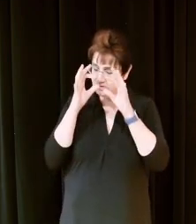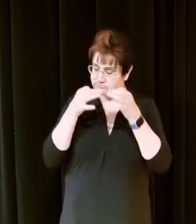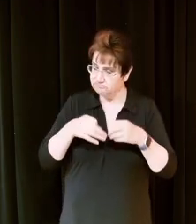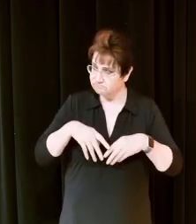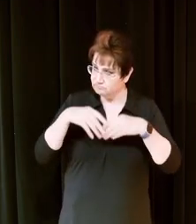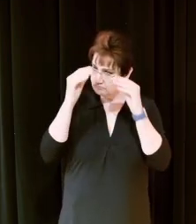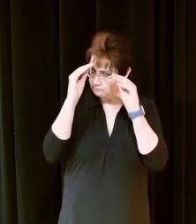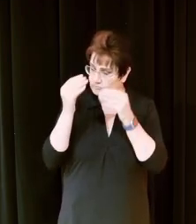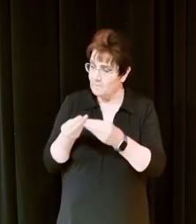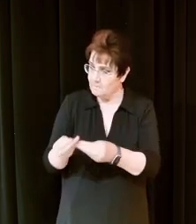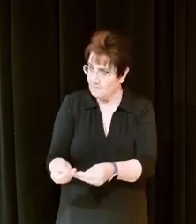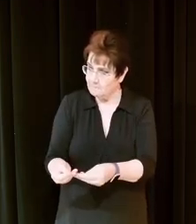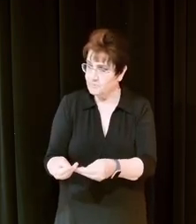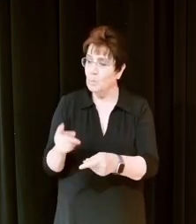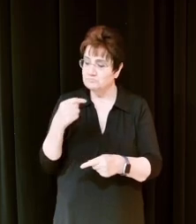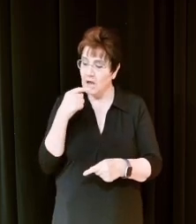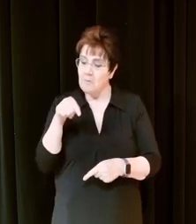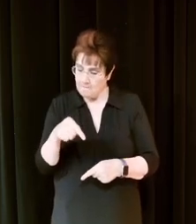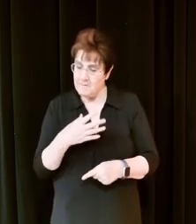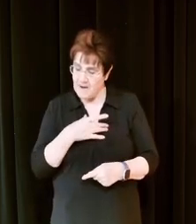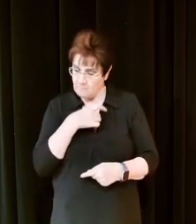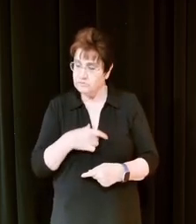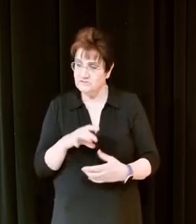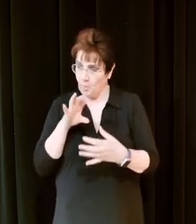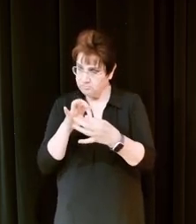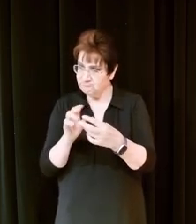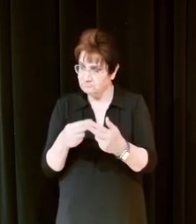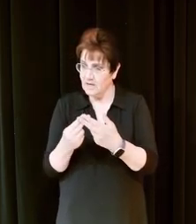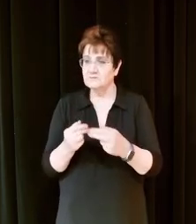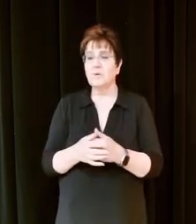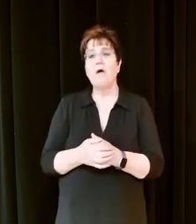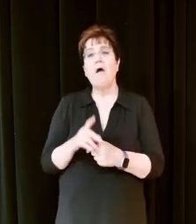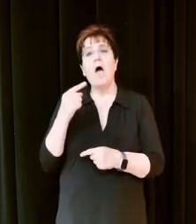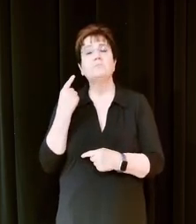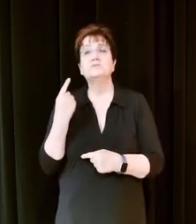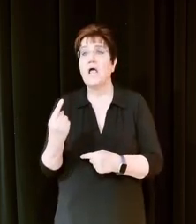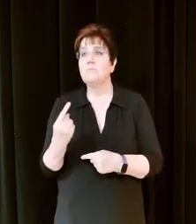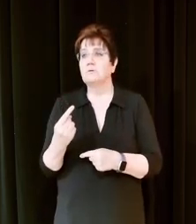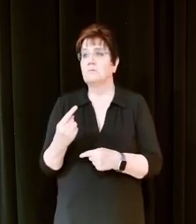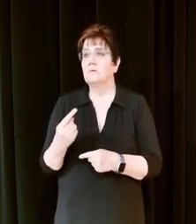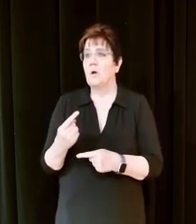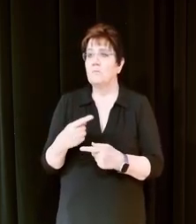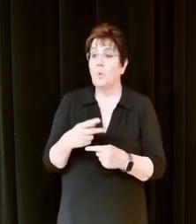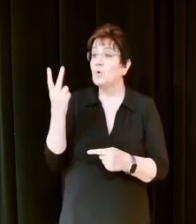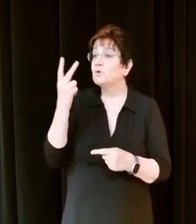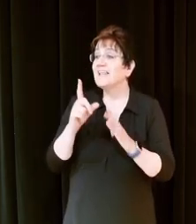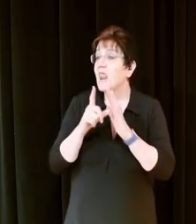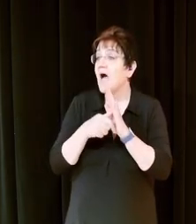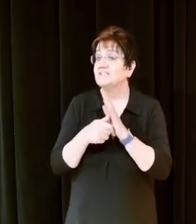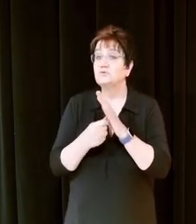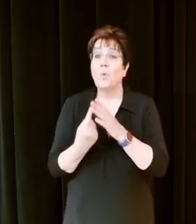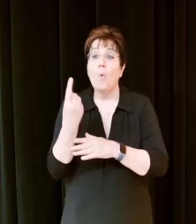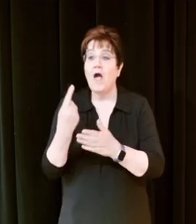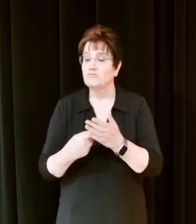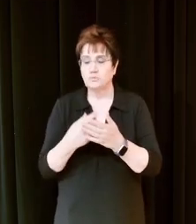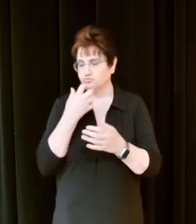auch mit ihrer Persönlichkeit in Verbindung, stellt gleichzeitig aber keine hohen Ansprüche an eine künstlerische Leistung, was nicht selbstverständlich